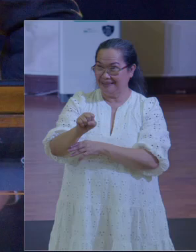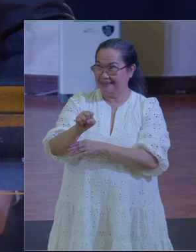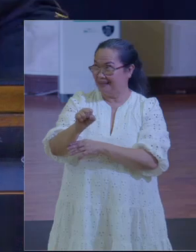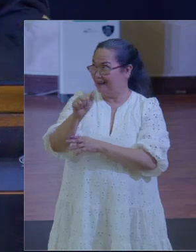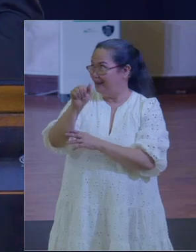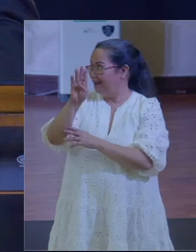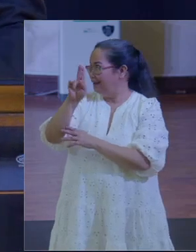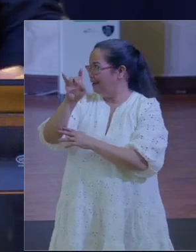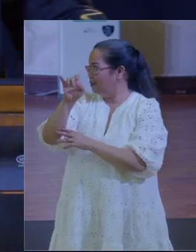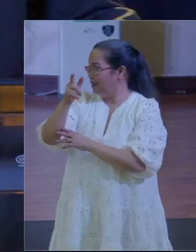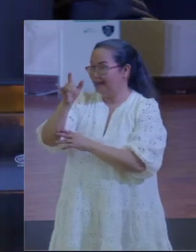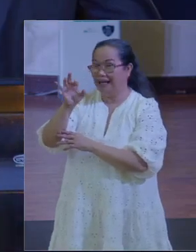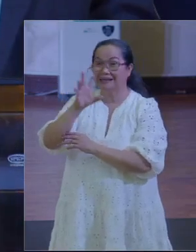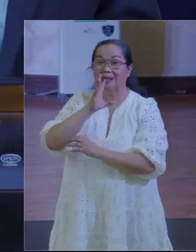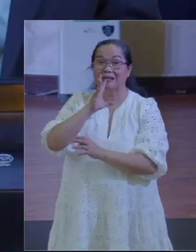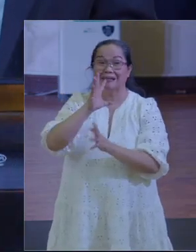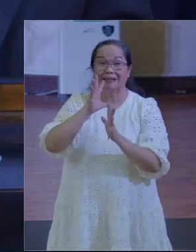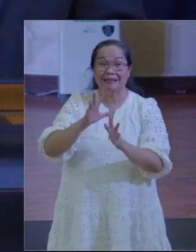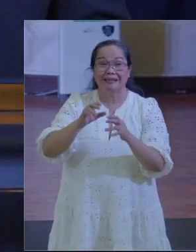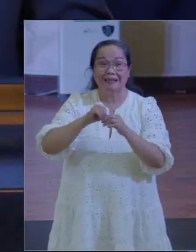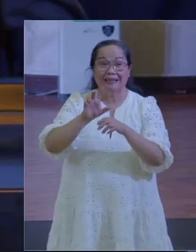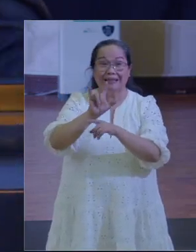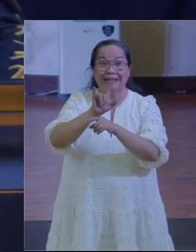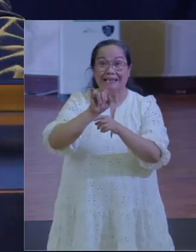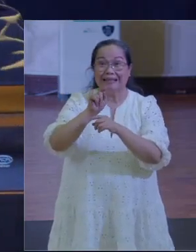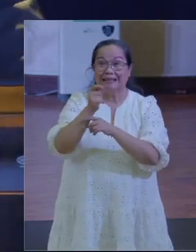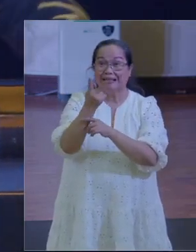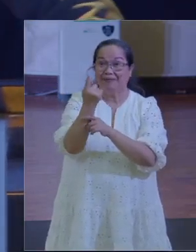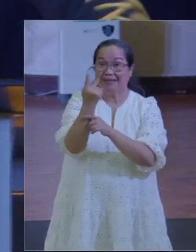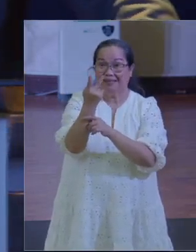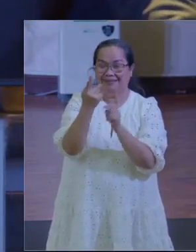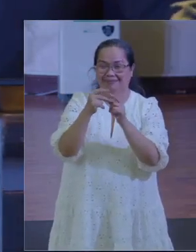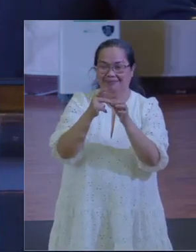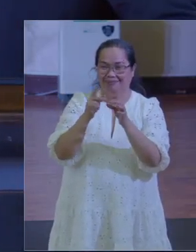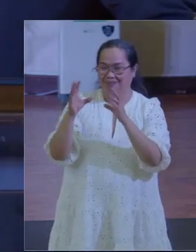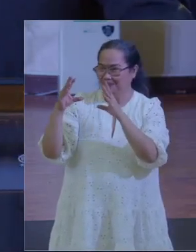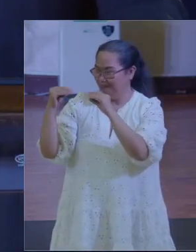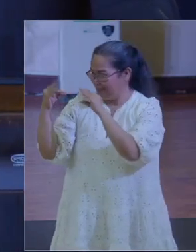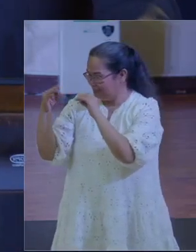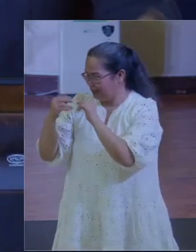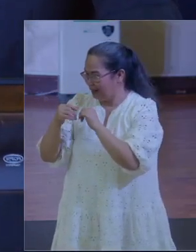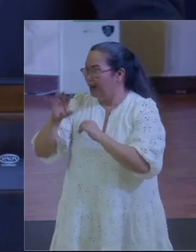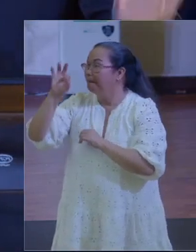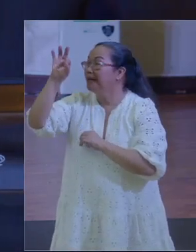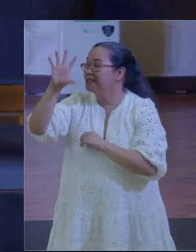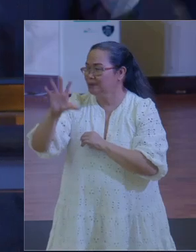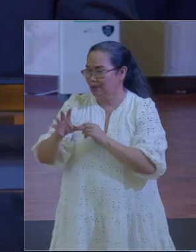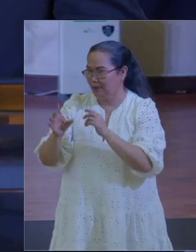Tulfo. Kasi very close friend niya. Kinausap ako ni Gas Abelgas, saka ni Erwin Tulfo. Pastor,